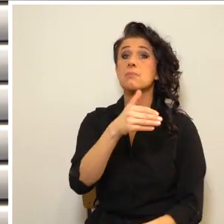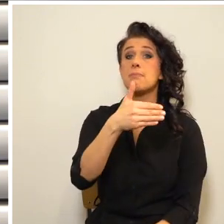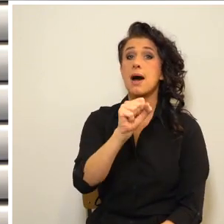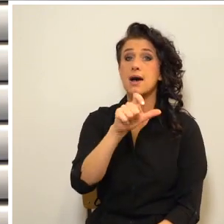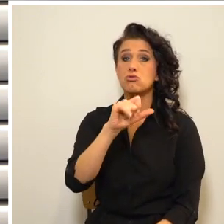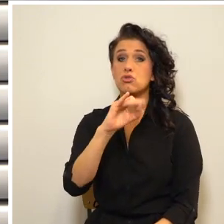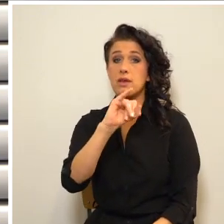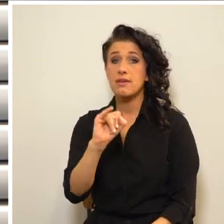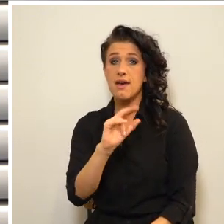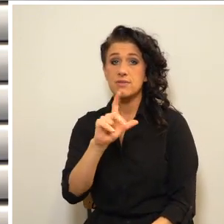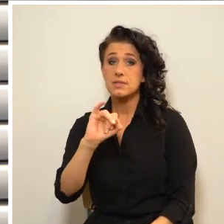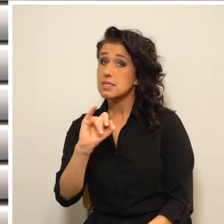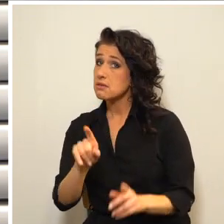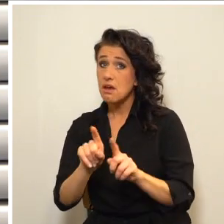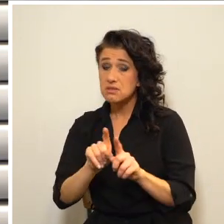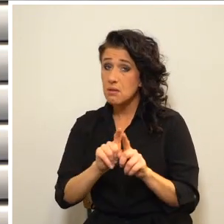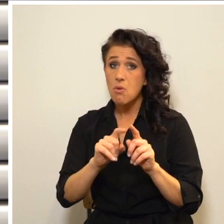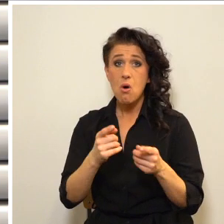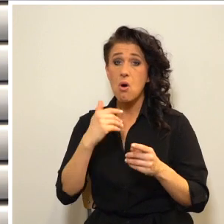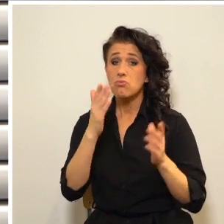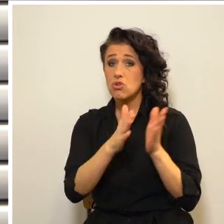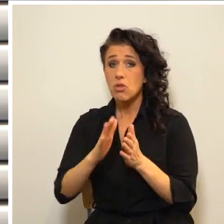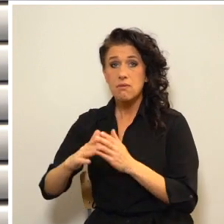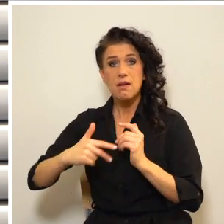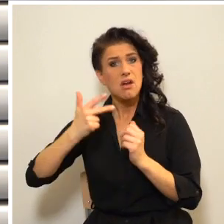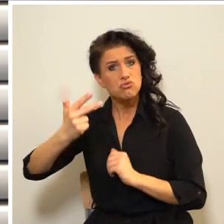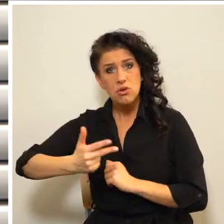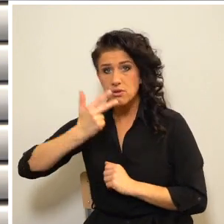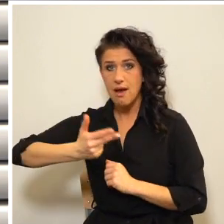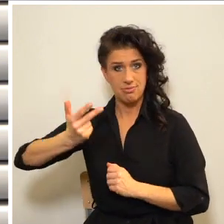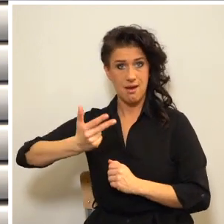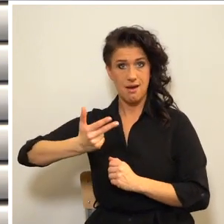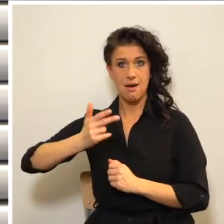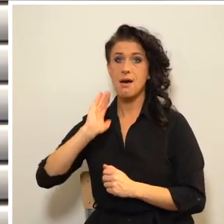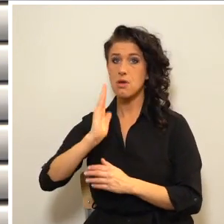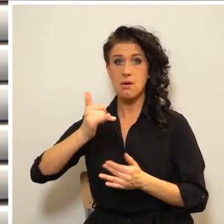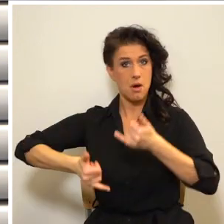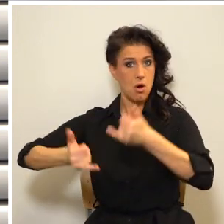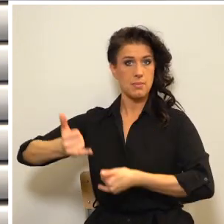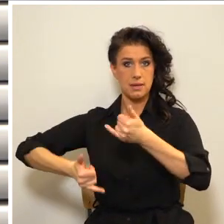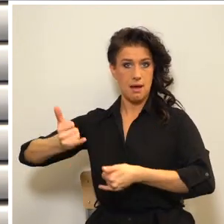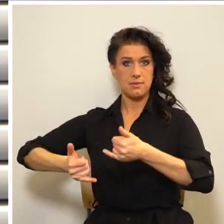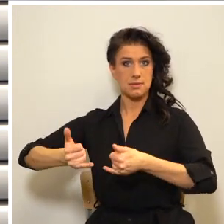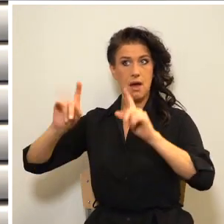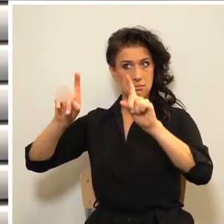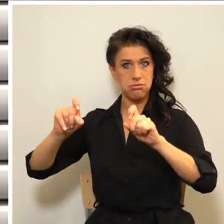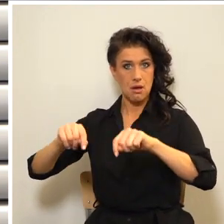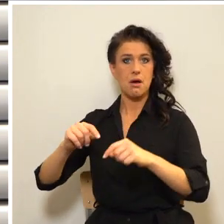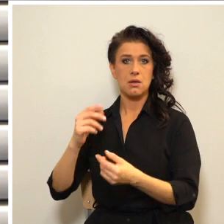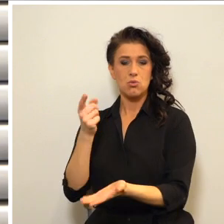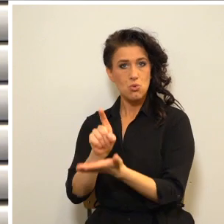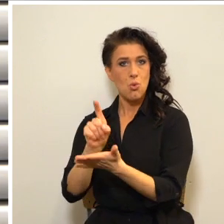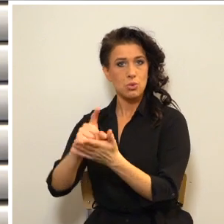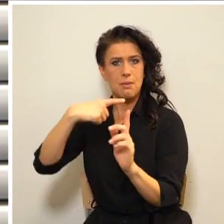3 lata przygotowywał się do tego żeby wreszcie ten akt operacyjny mógł być wykonany z powodzeniem także to